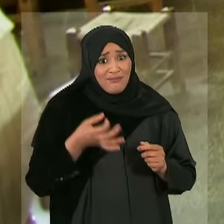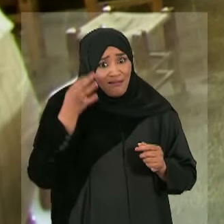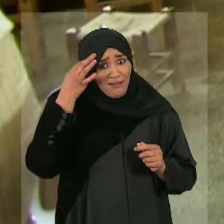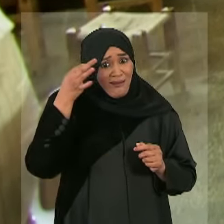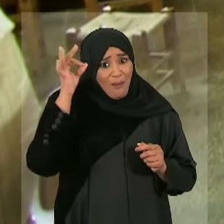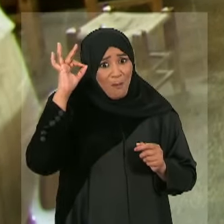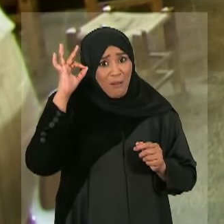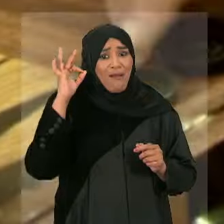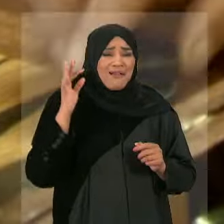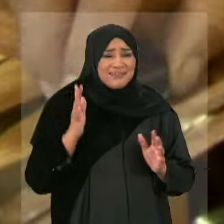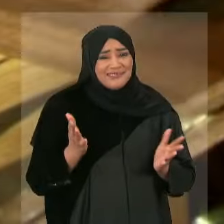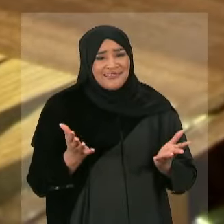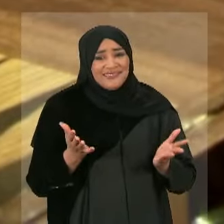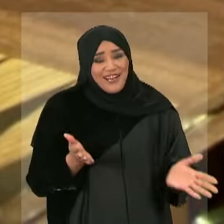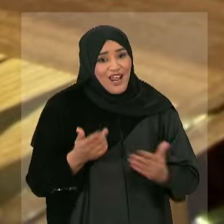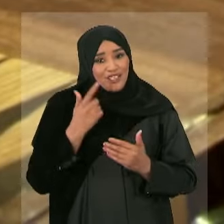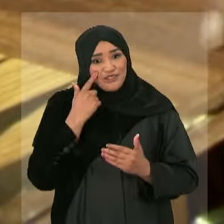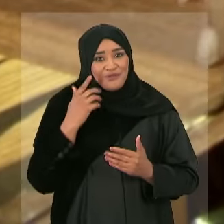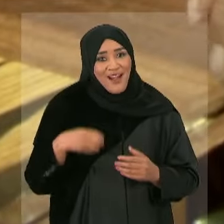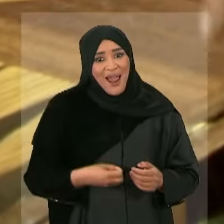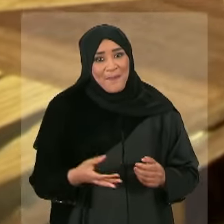لعبك تفضل يلا.